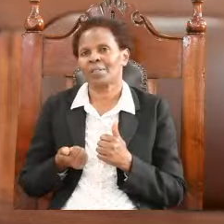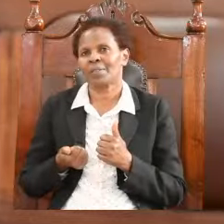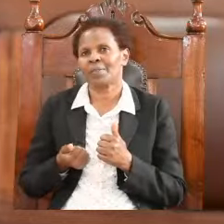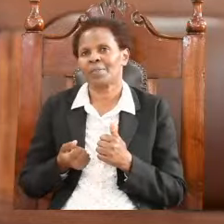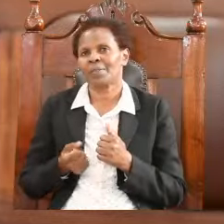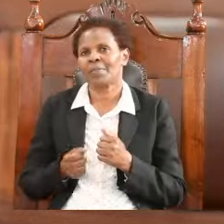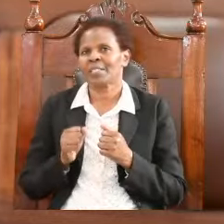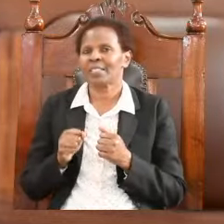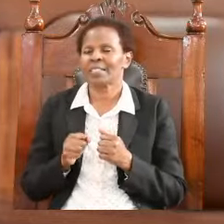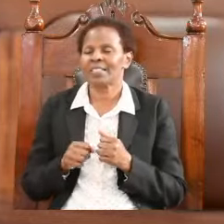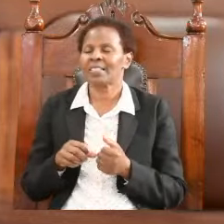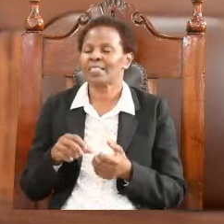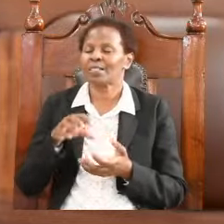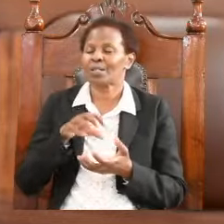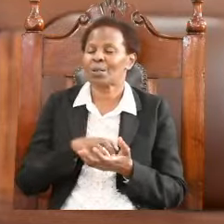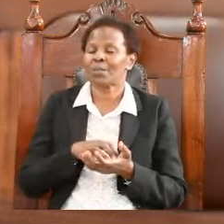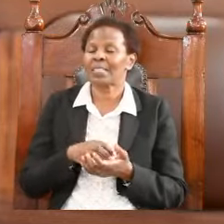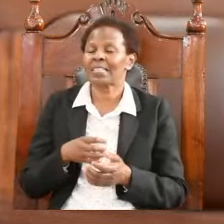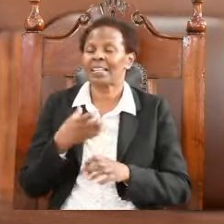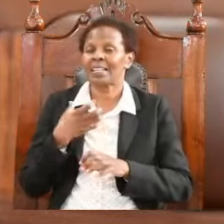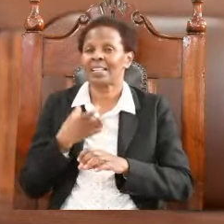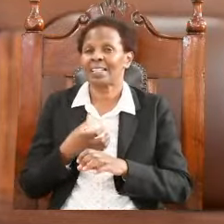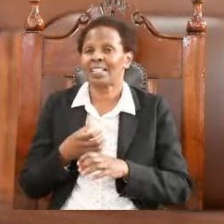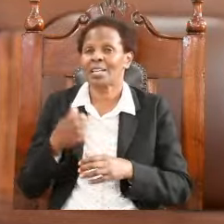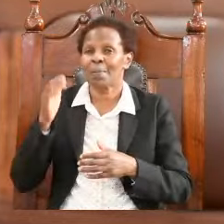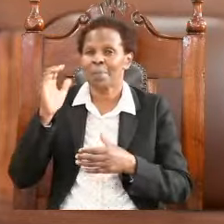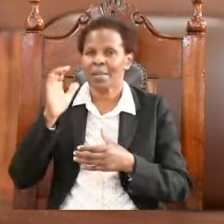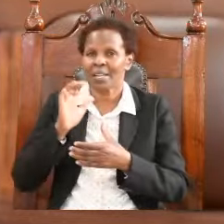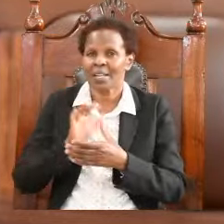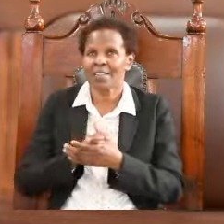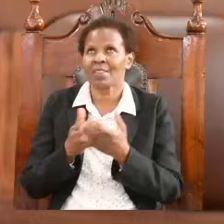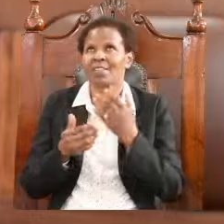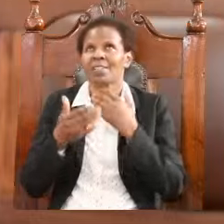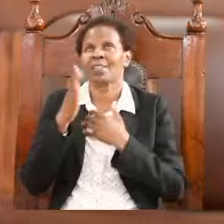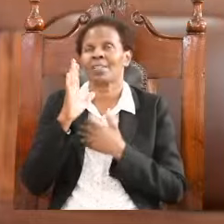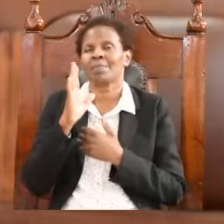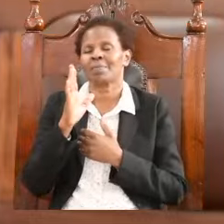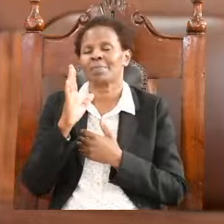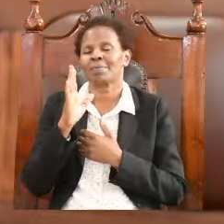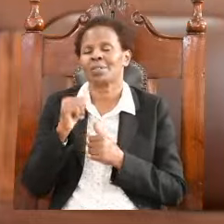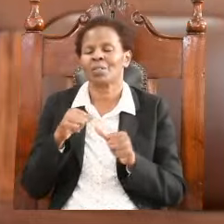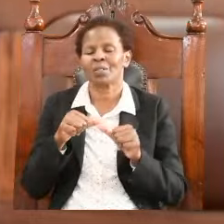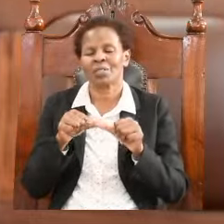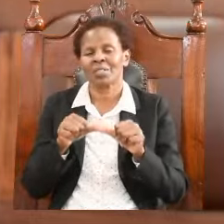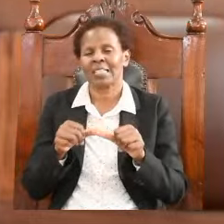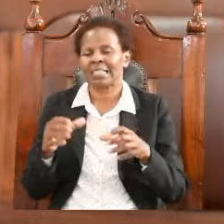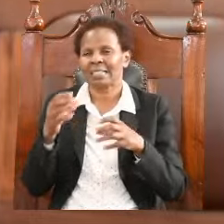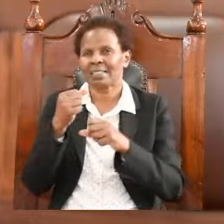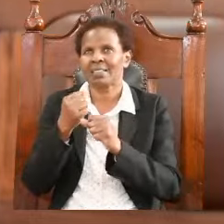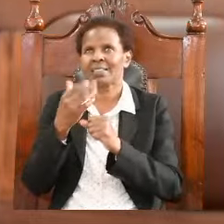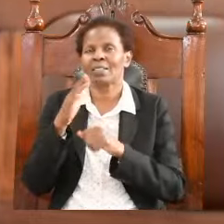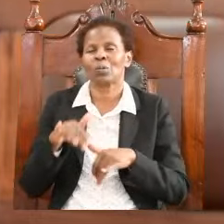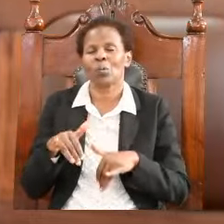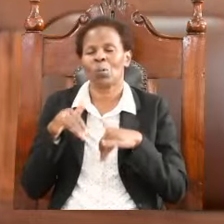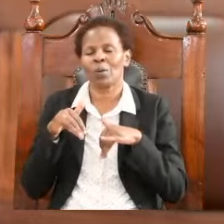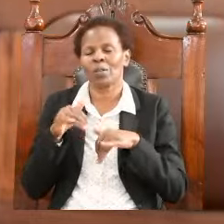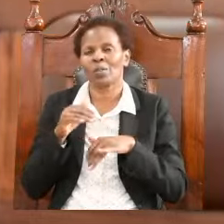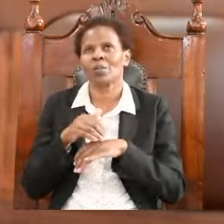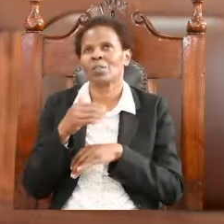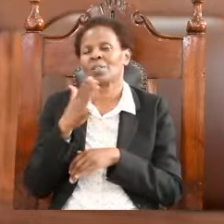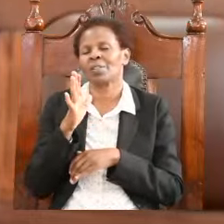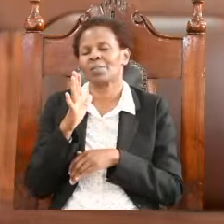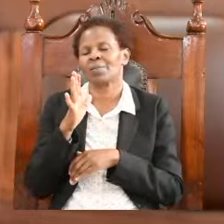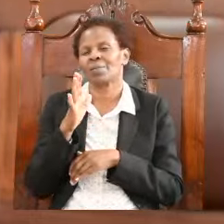korwo kuhana uguo agetikia Ngai witikio wake nduigana kwenyenya akamwihoka akamweterera regardless